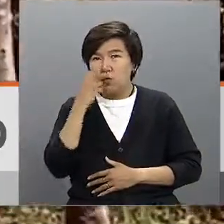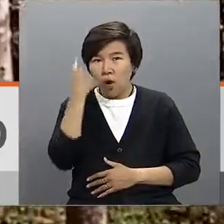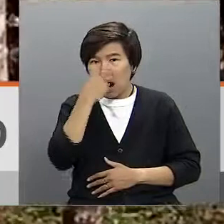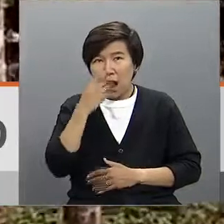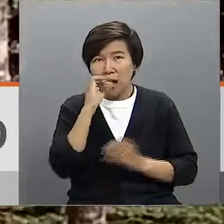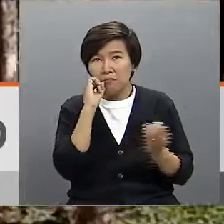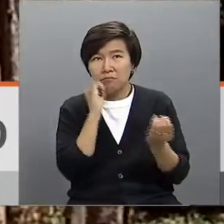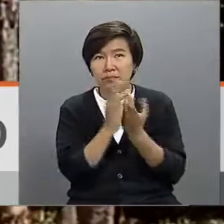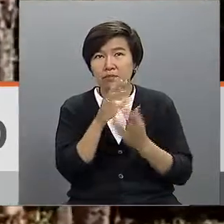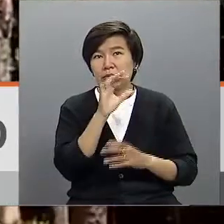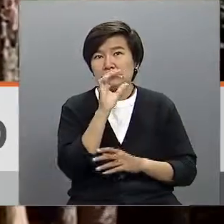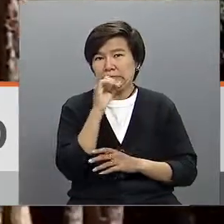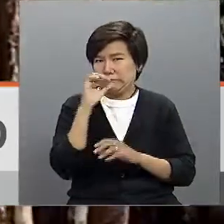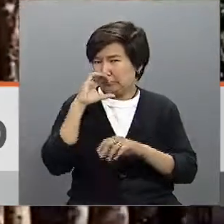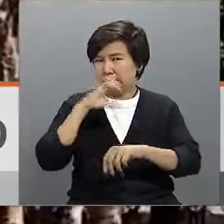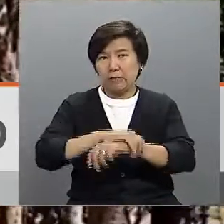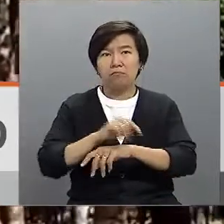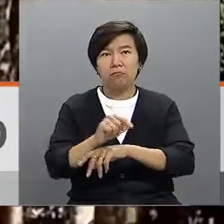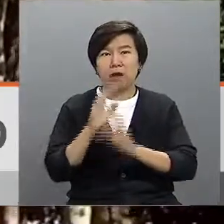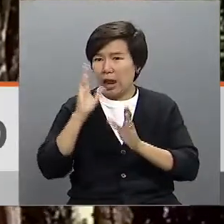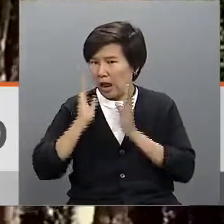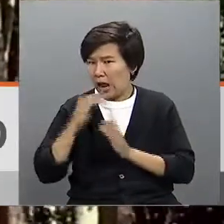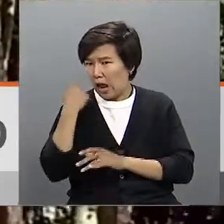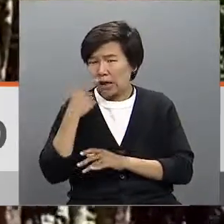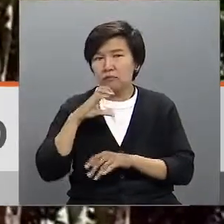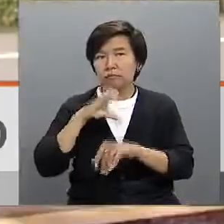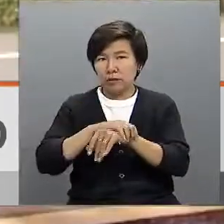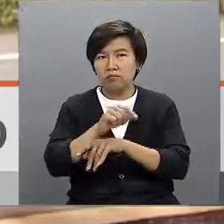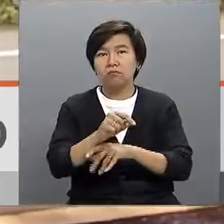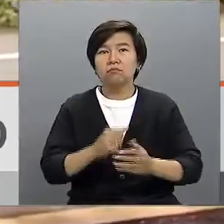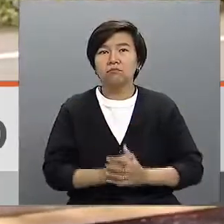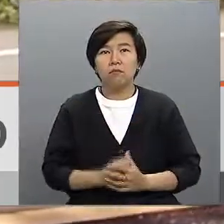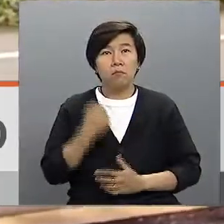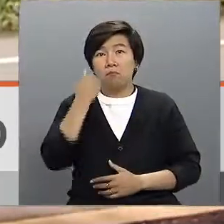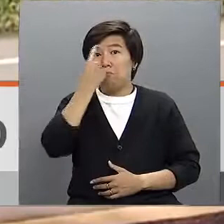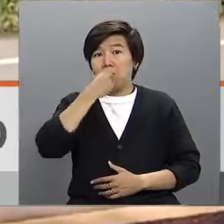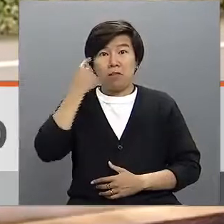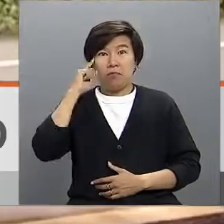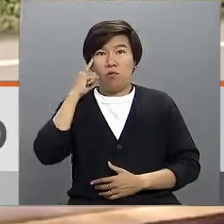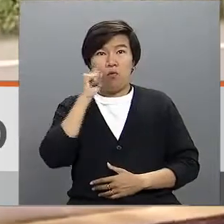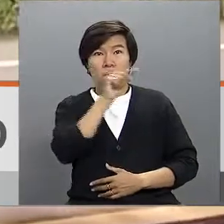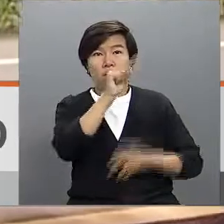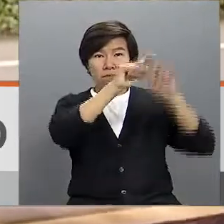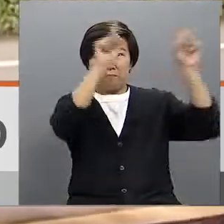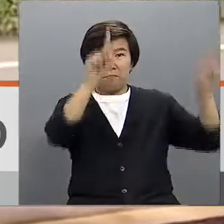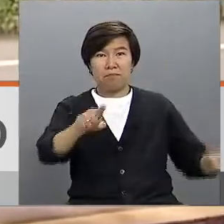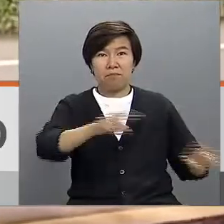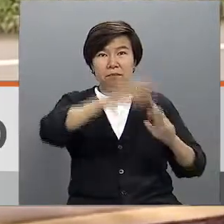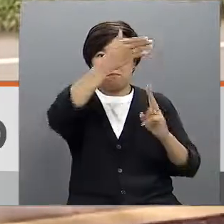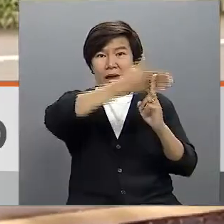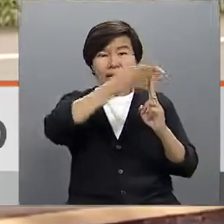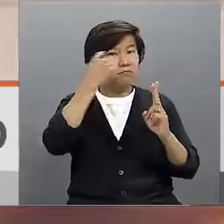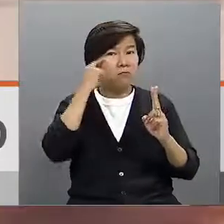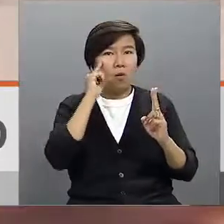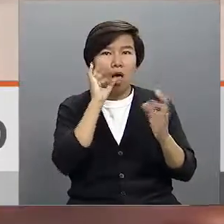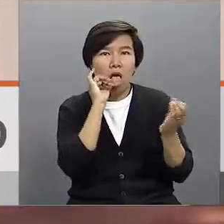เนินคดีนายพันธวิทย์กล่าวนะคะว่ายังไม่ทราบว่าผู้ใดเป็นผู้ลงมือทำลายป้ายแล้วก็ไม่ทราบเจตนาดังนั้นจึ